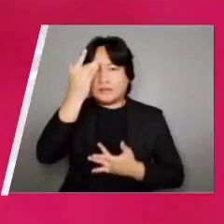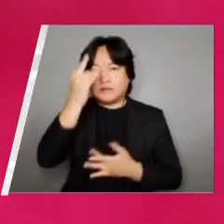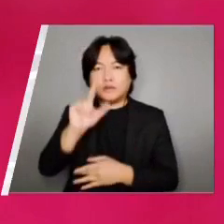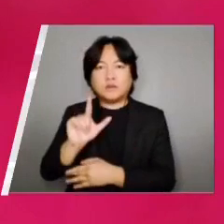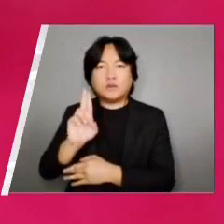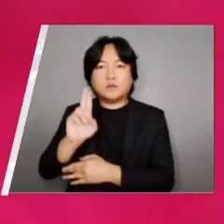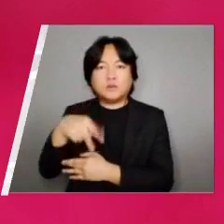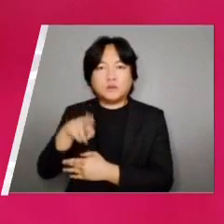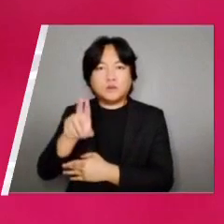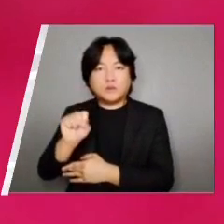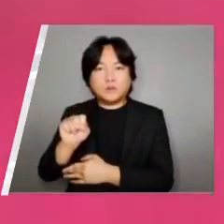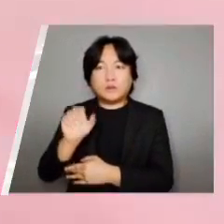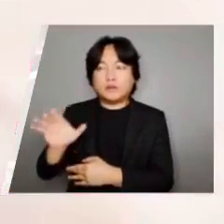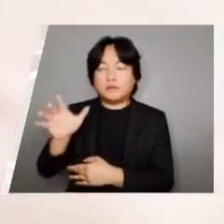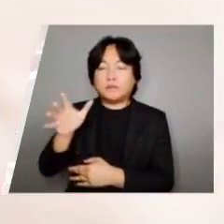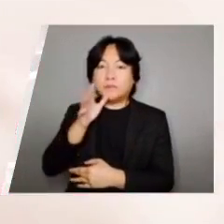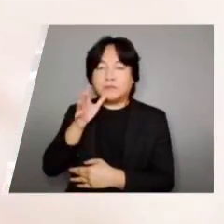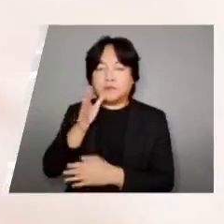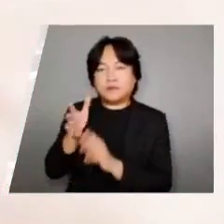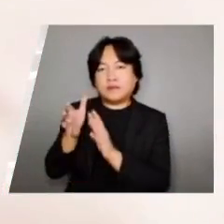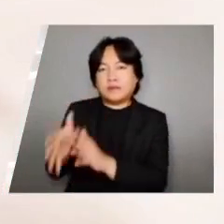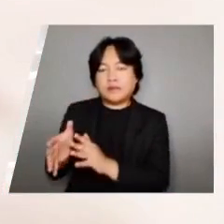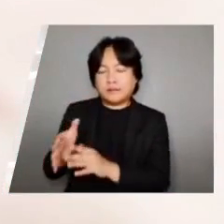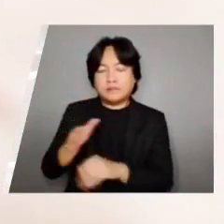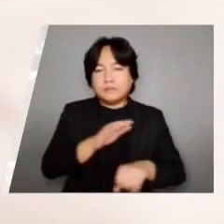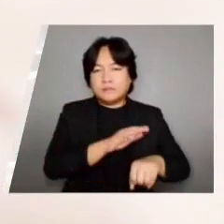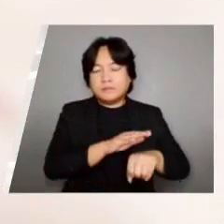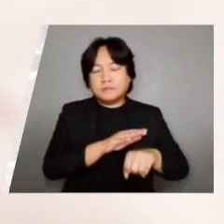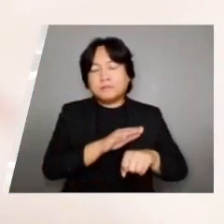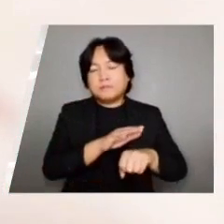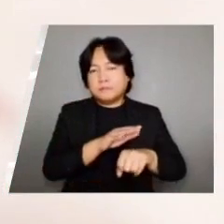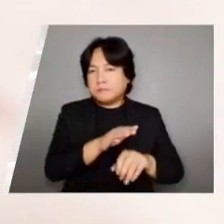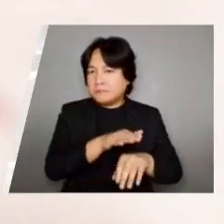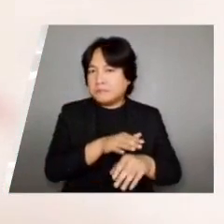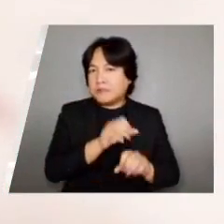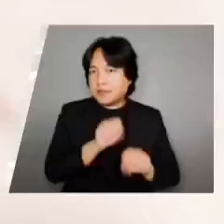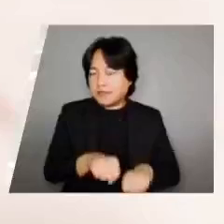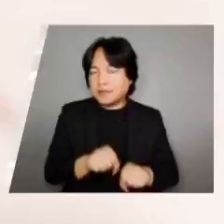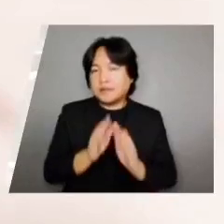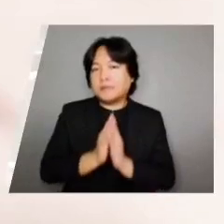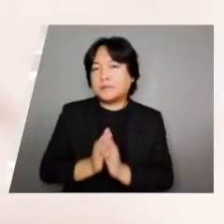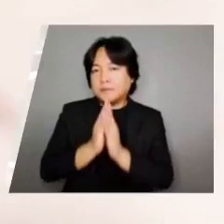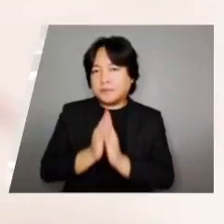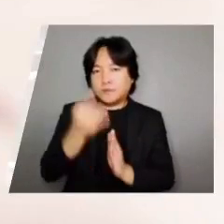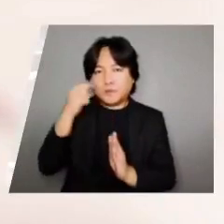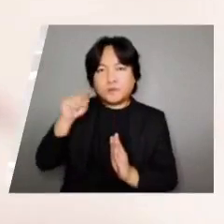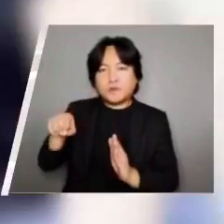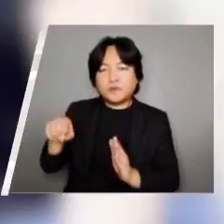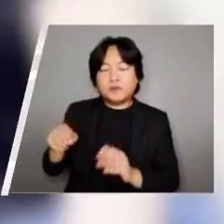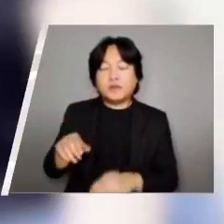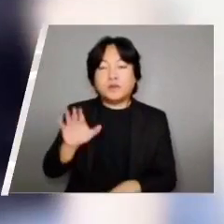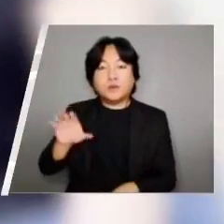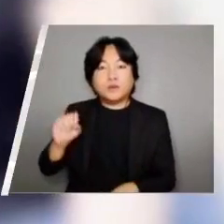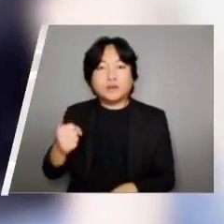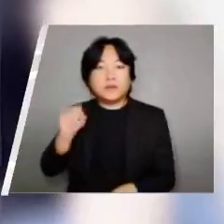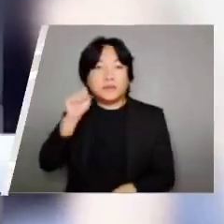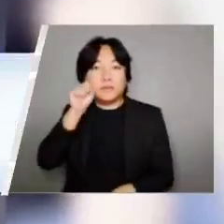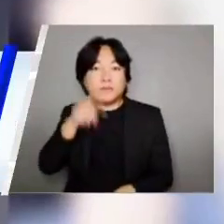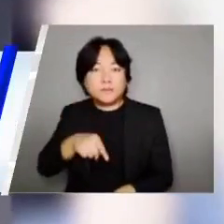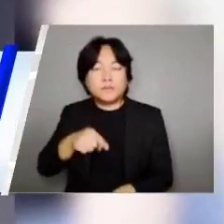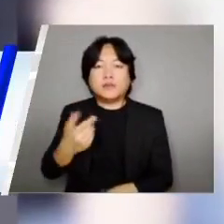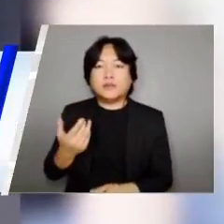nila magulang kaya't humiling siya ng dasal. Kasama ni Claudine ang kanyang mga kapatid at sister-in-law sa pagbabantay sa kanilang